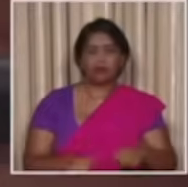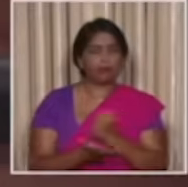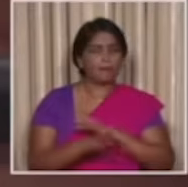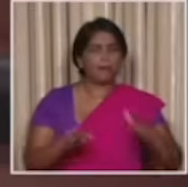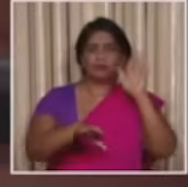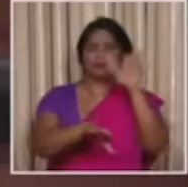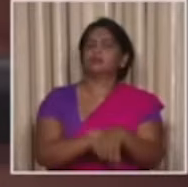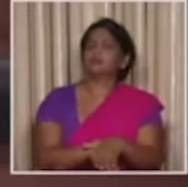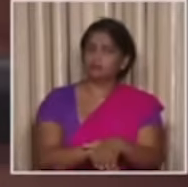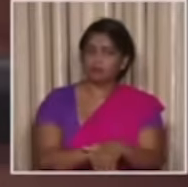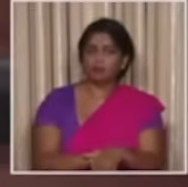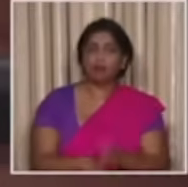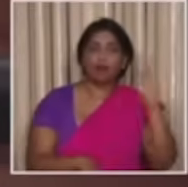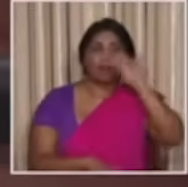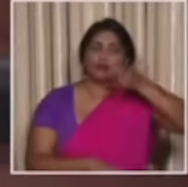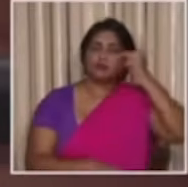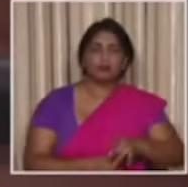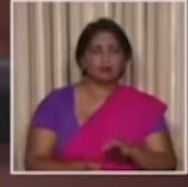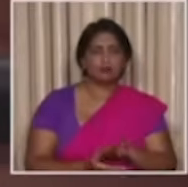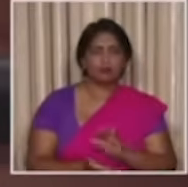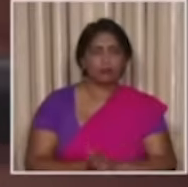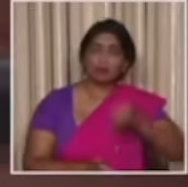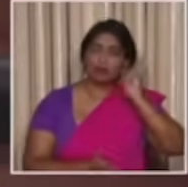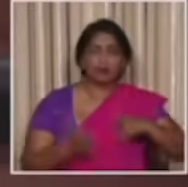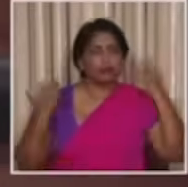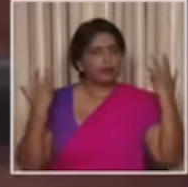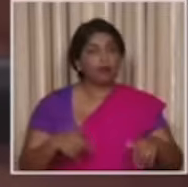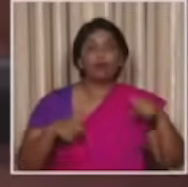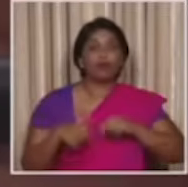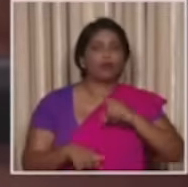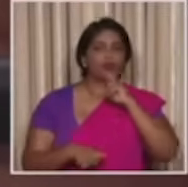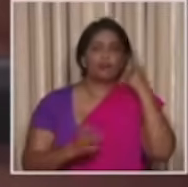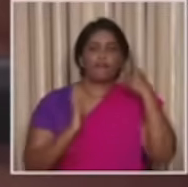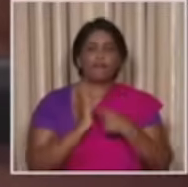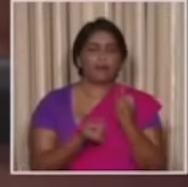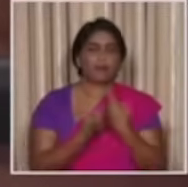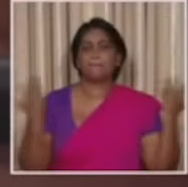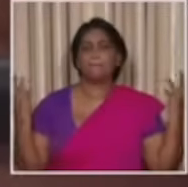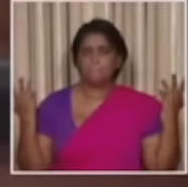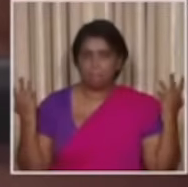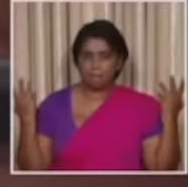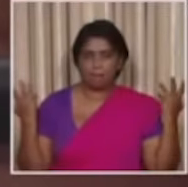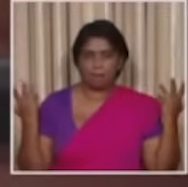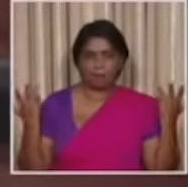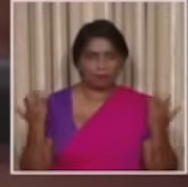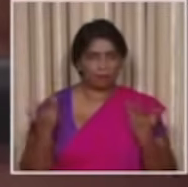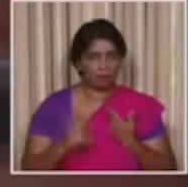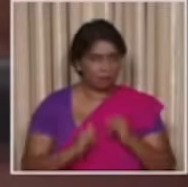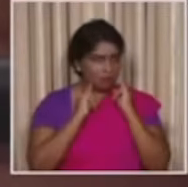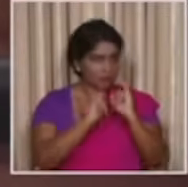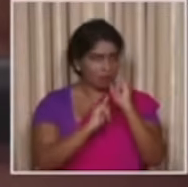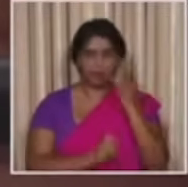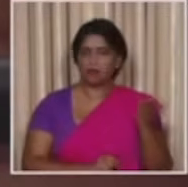සුදු දින යෝජනාව තියලා හවස සම්මත කරන. සම්මත කරලා කියනවා අධිකරණයක විභාග කරන්න බෑ කියලා. ගරු කතර ඒක බරපතල